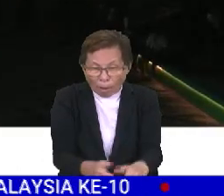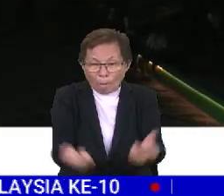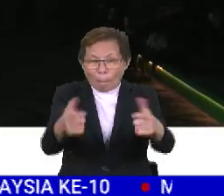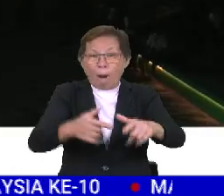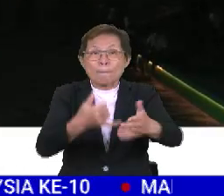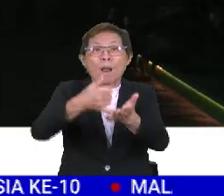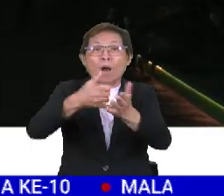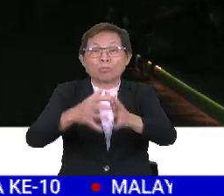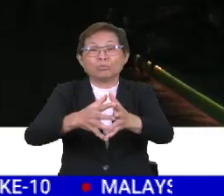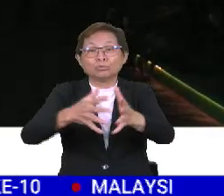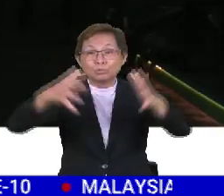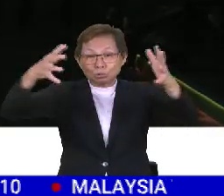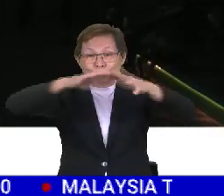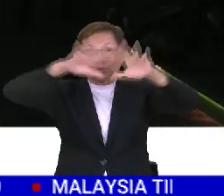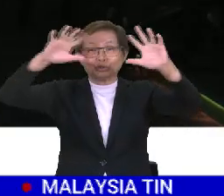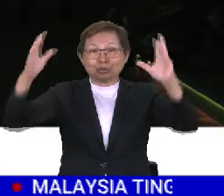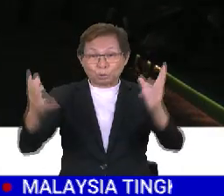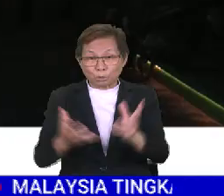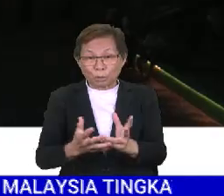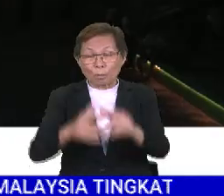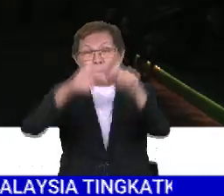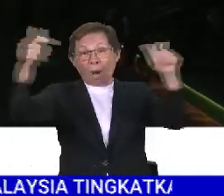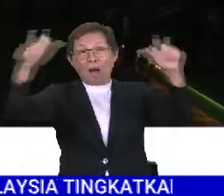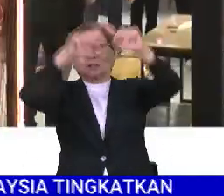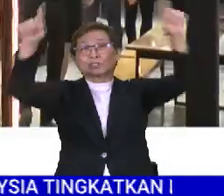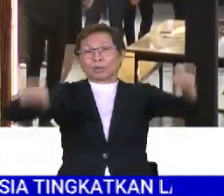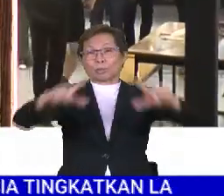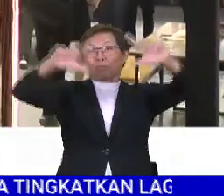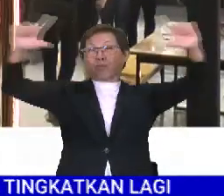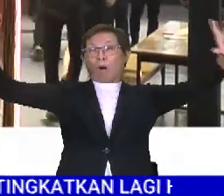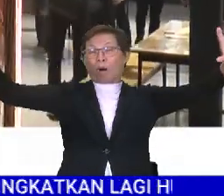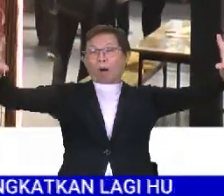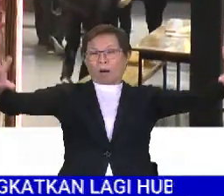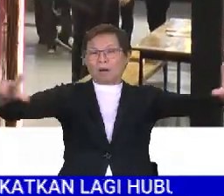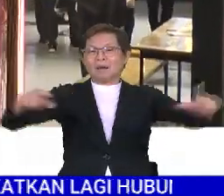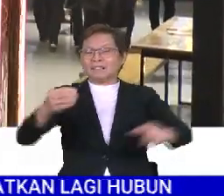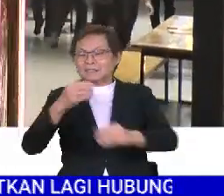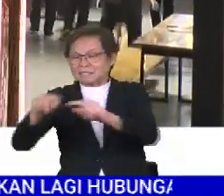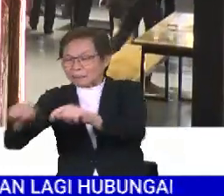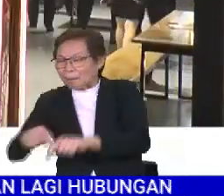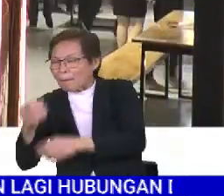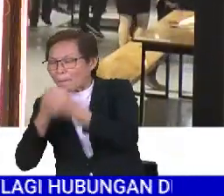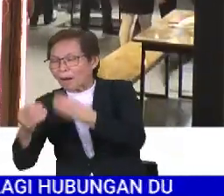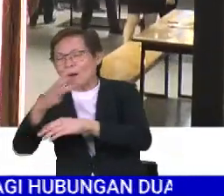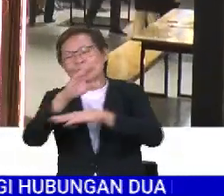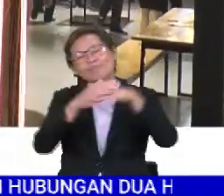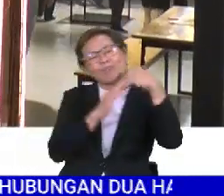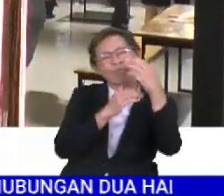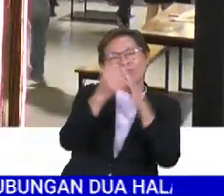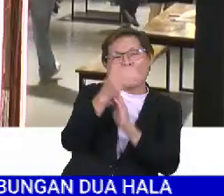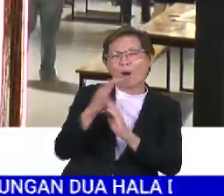Sembilan, fasiliti seperti skrin gergasi, medan selera serta ruang yang luas memberi keselesaan kepada